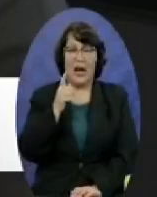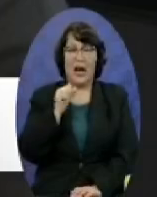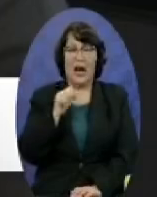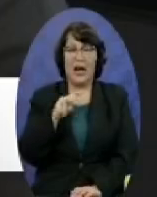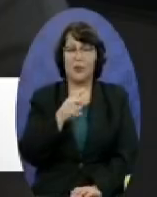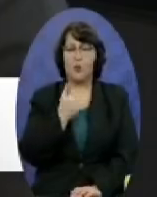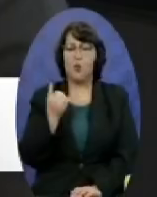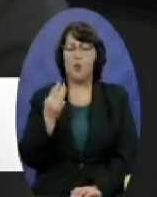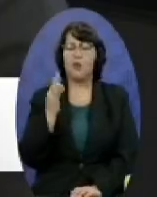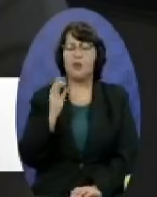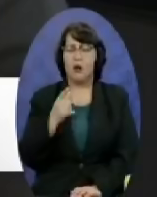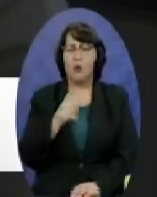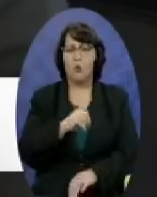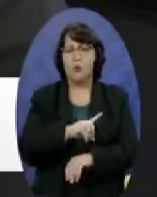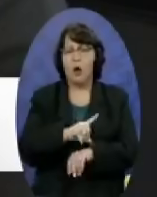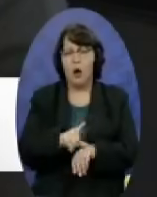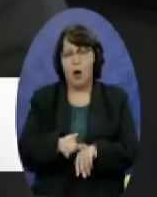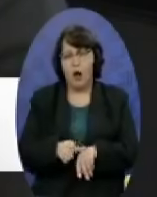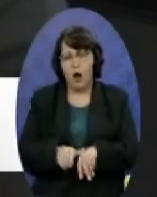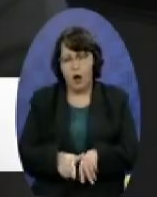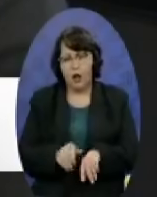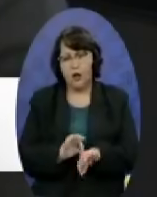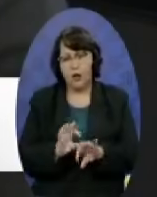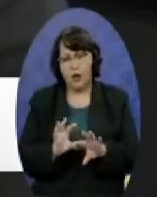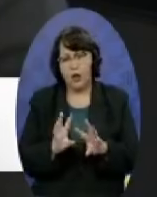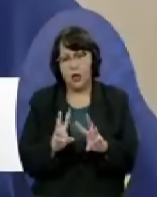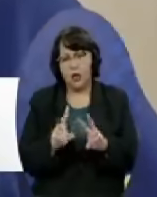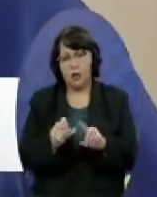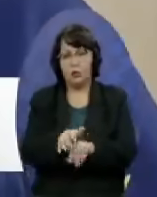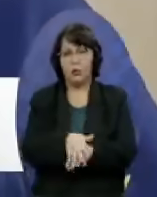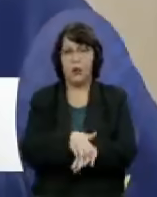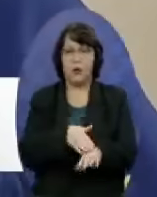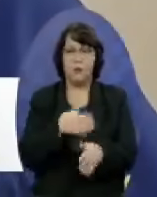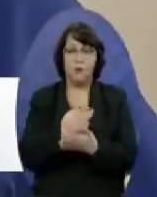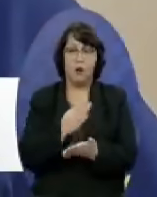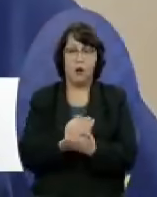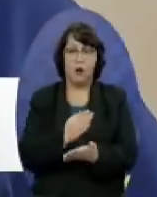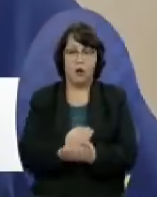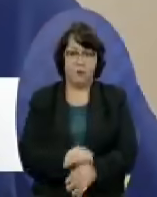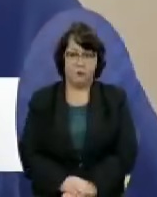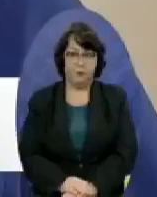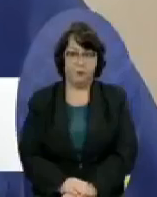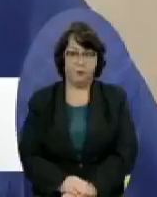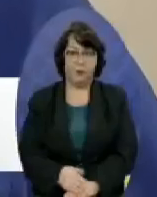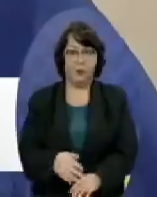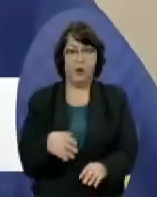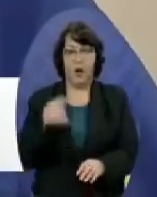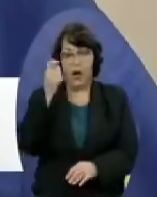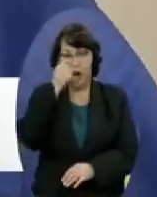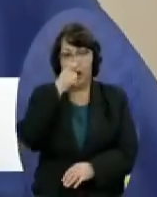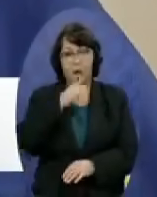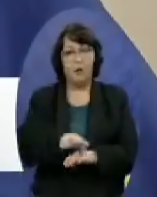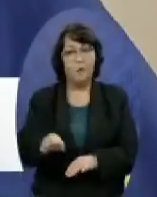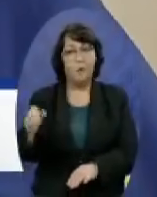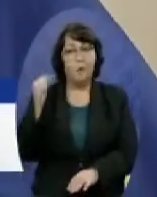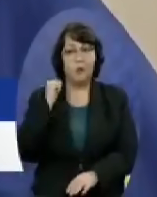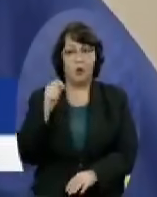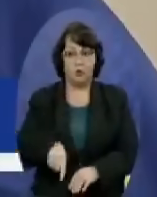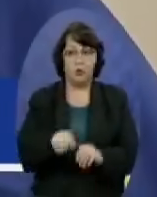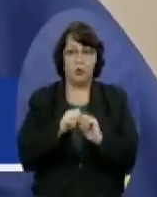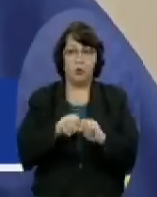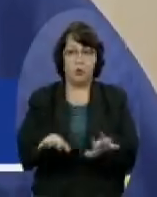явцтай идэгдэг. Удаан хугацааны эмчилгээ шаардлагатай байгаа. За удирлын томоогийн дийлэлт бол ийм үе явагдаж байгаа